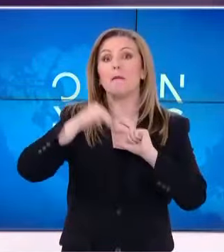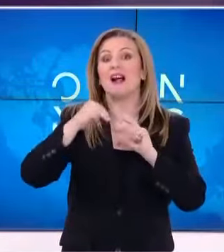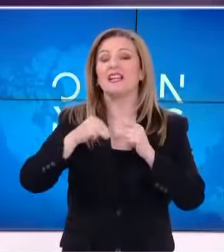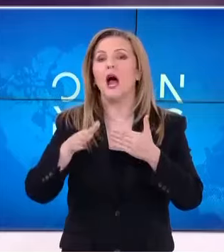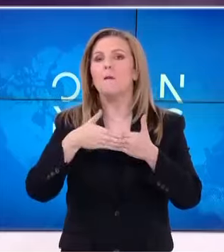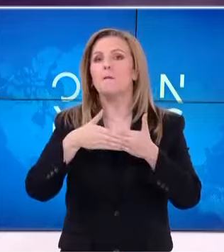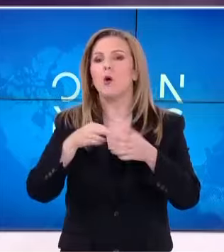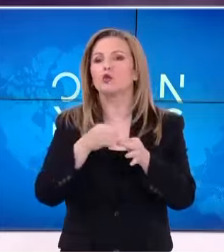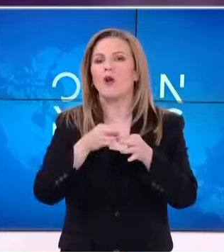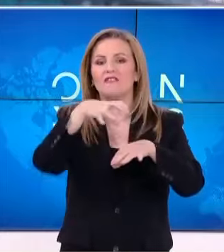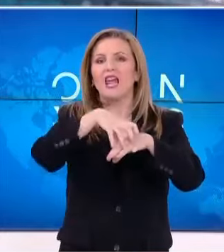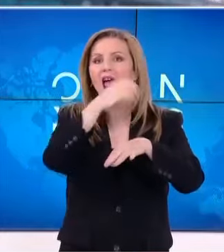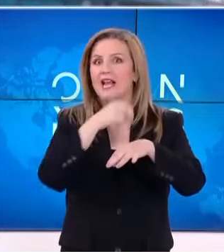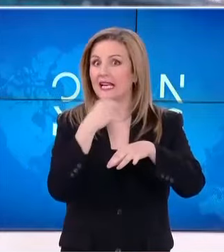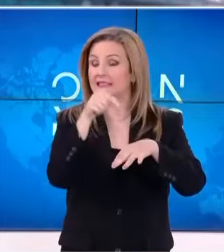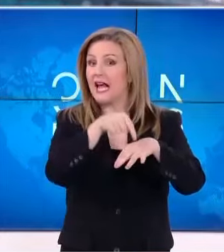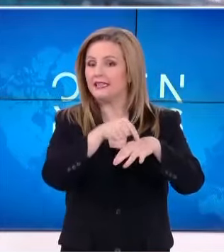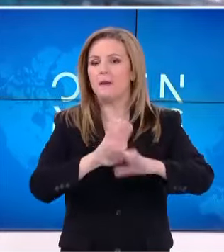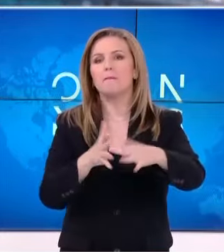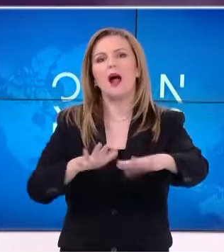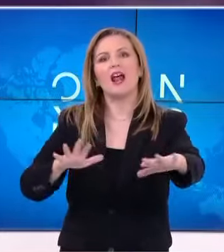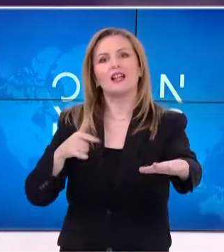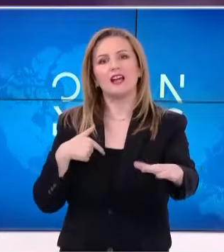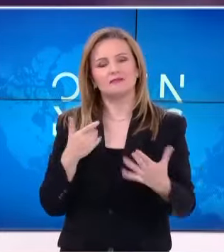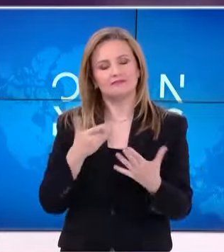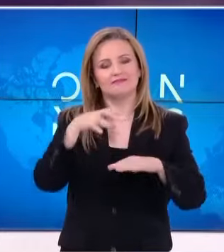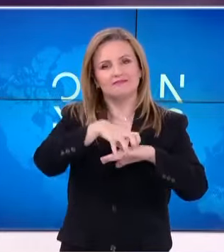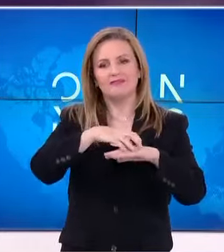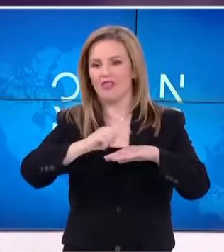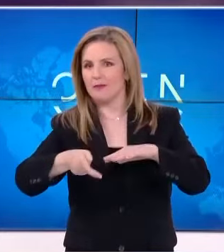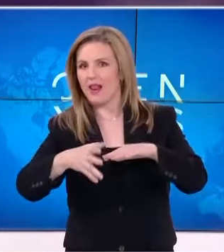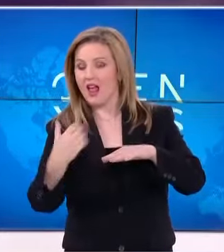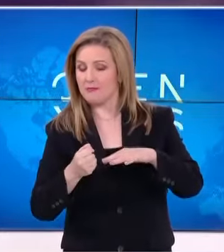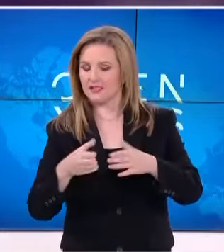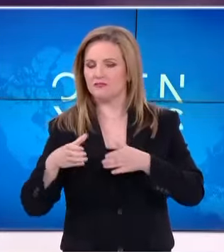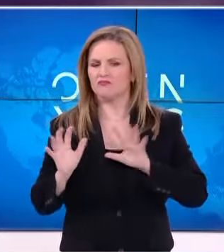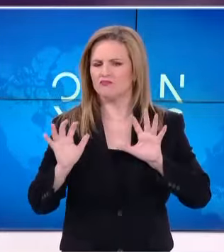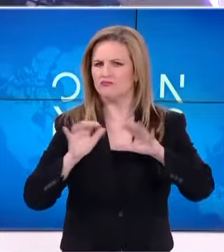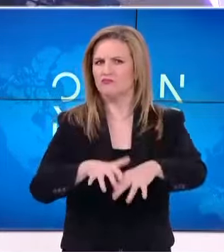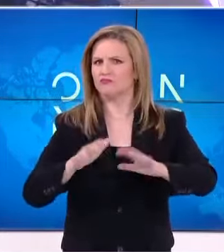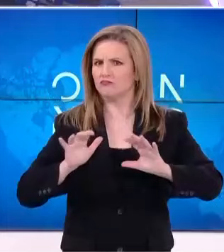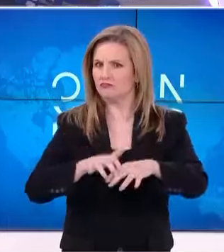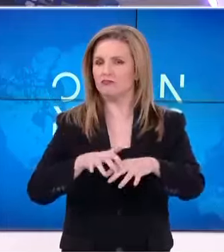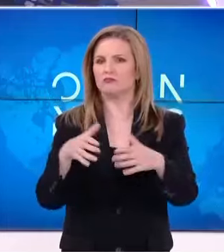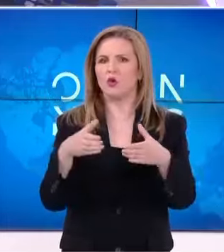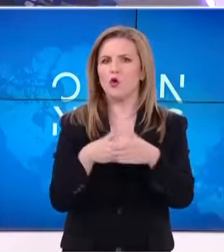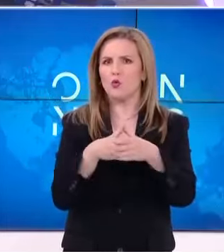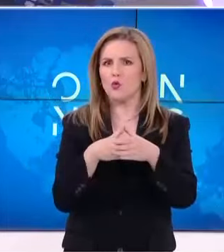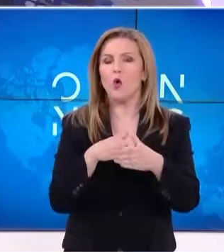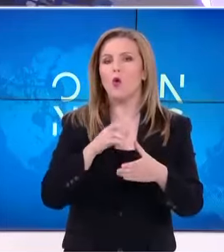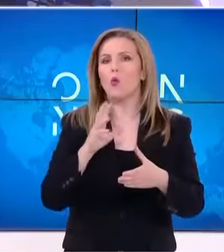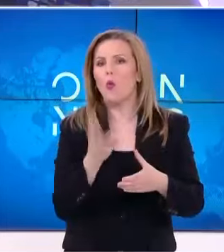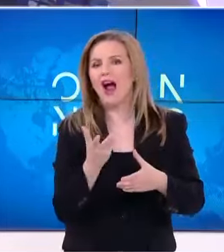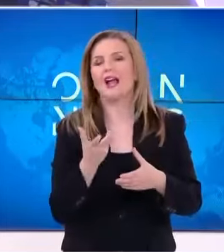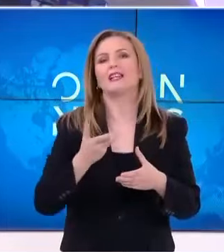ράφτη στην παα που είναι στην εκκλησία εκεί μαζί με την κινηματική δράση